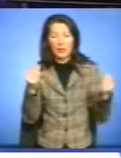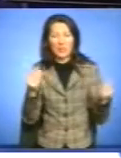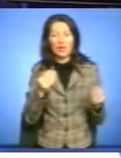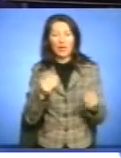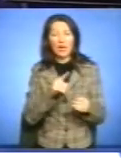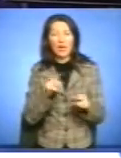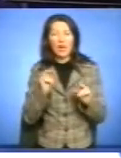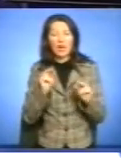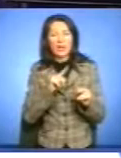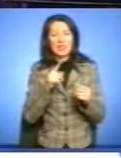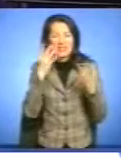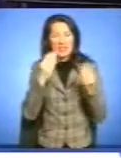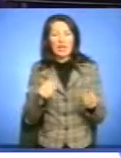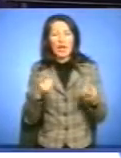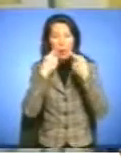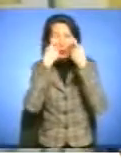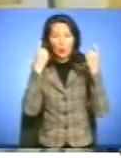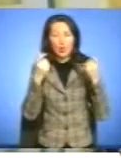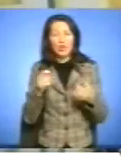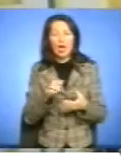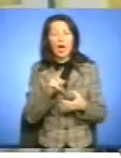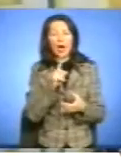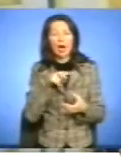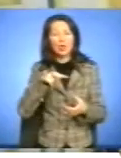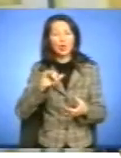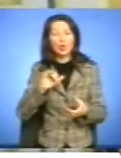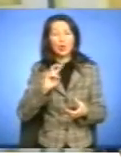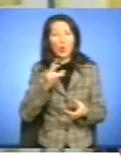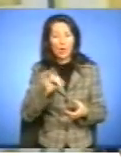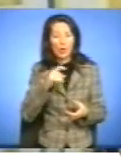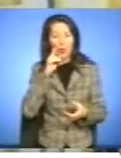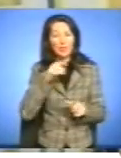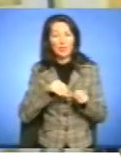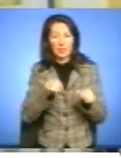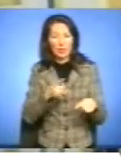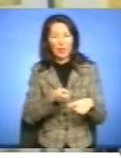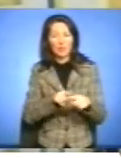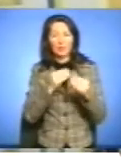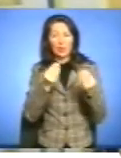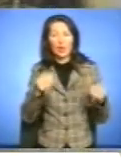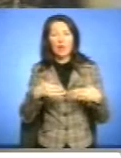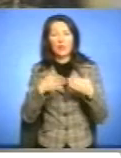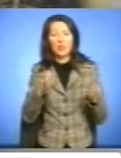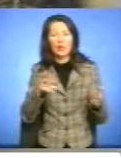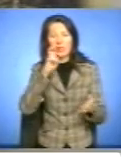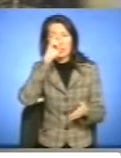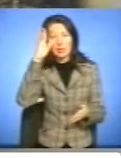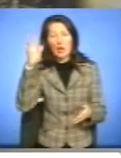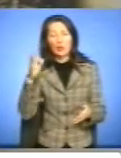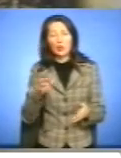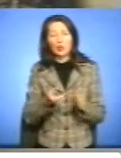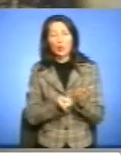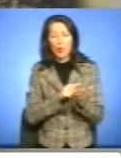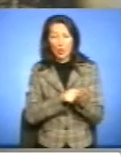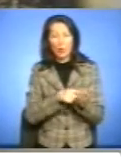земель. Подробиці у сюжеті. Дана виставка розкриває славну сторінку українського державотворення та має на меті